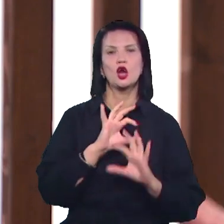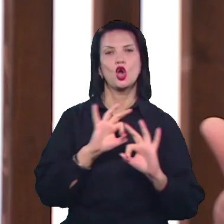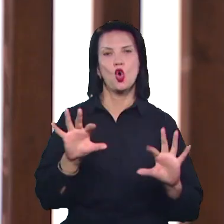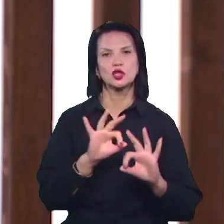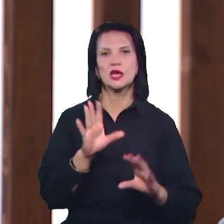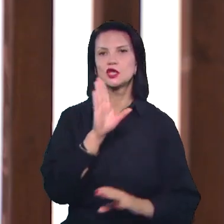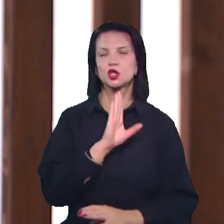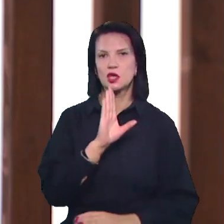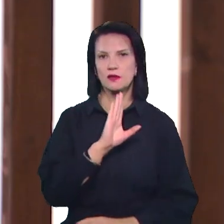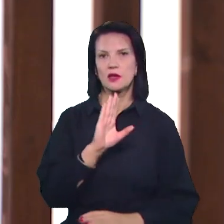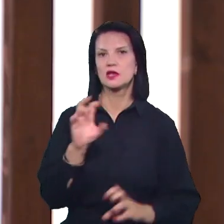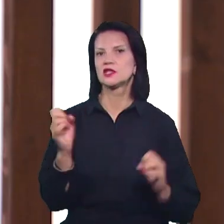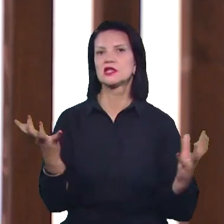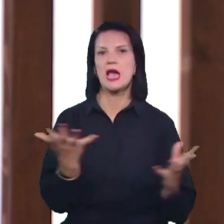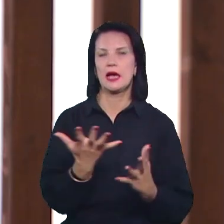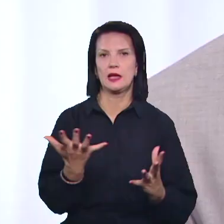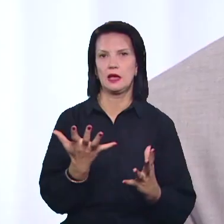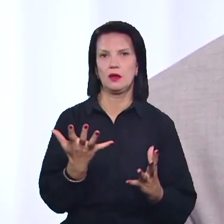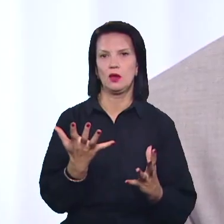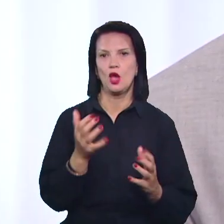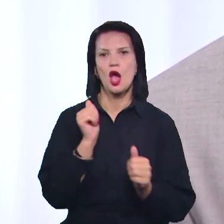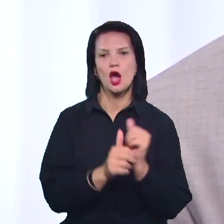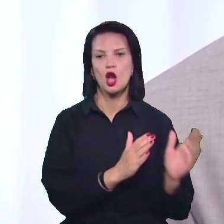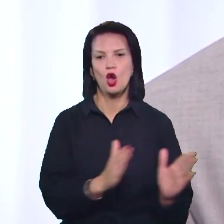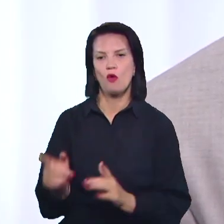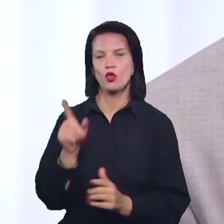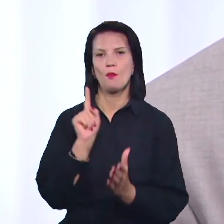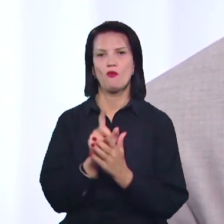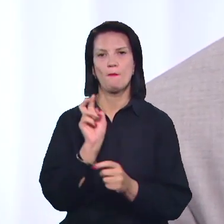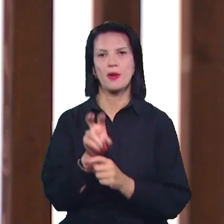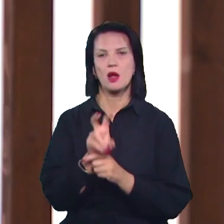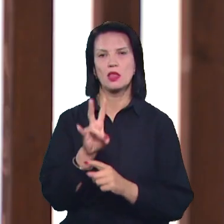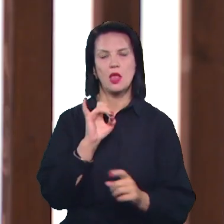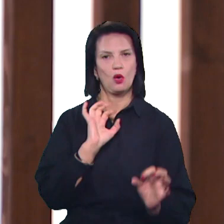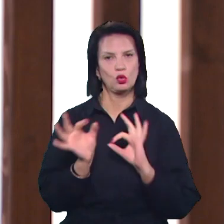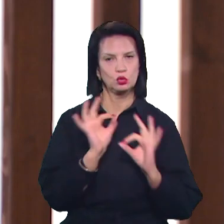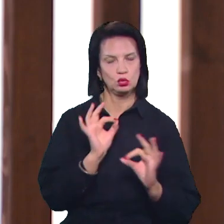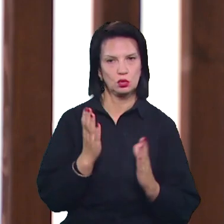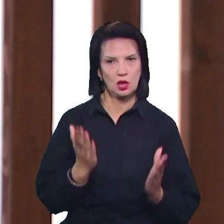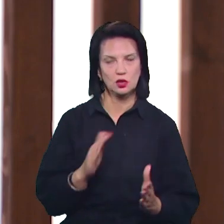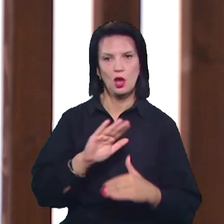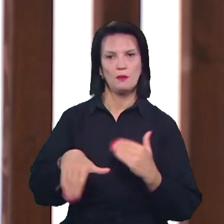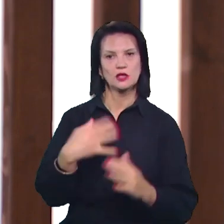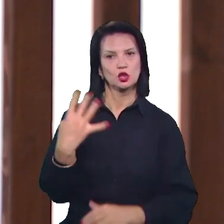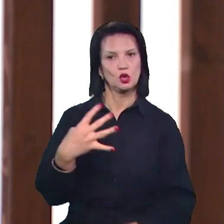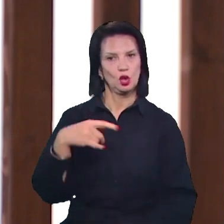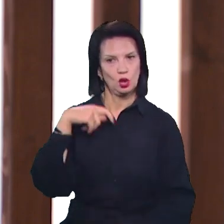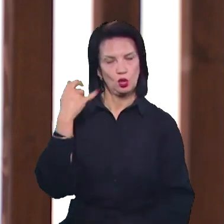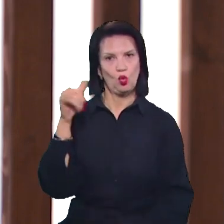жінці, з якою регулярністю вона повинна приходити на консультацію. Після 40 років у